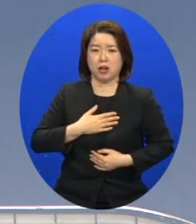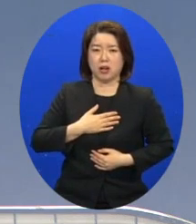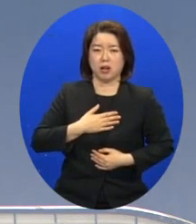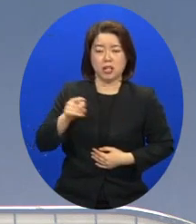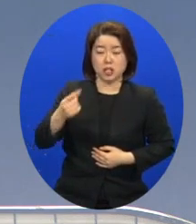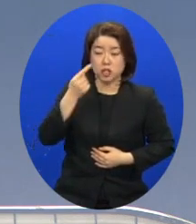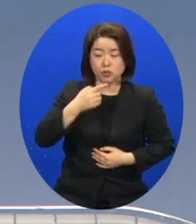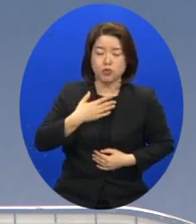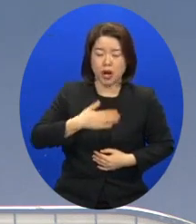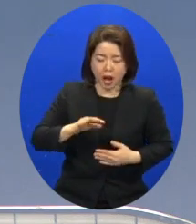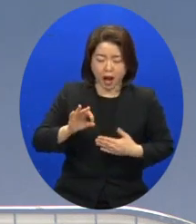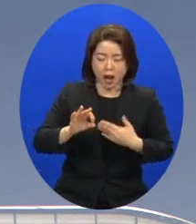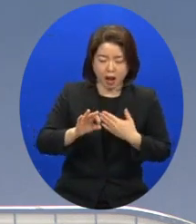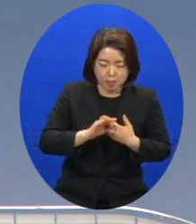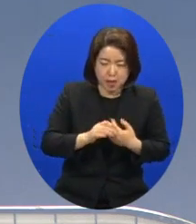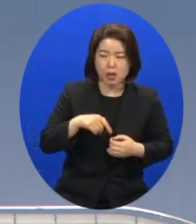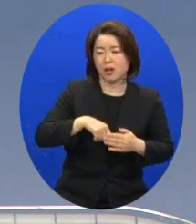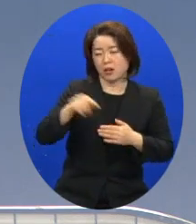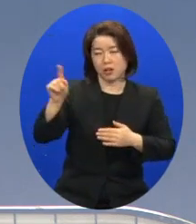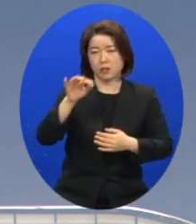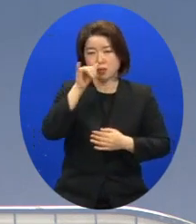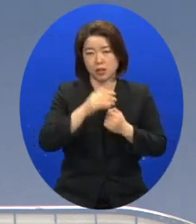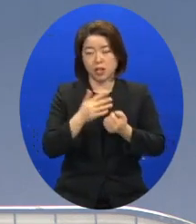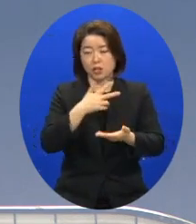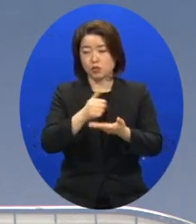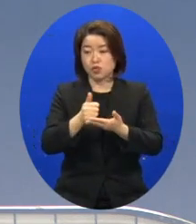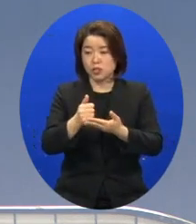하나님의 뜻이라고 확신했기 때문에